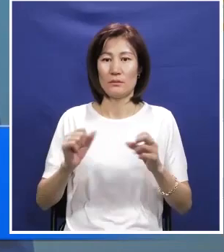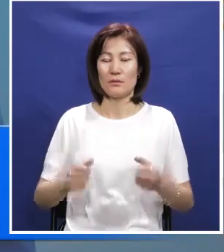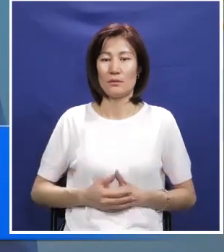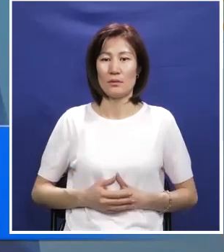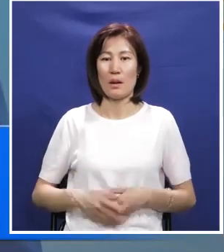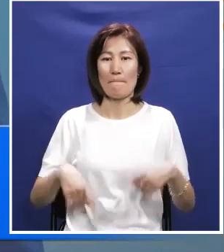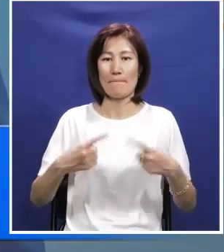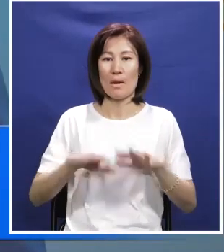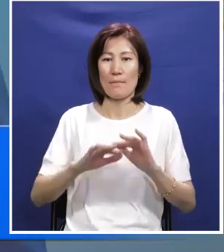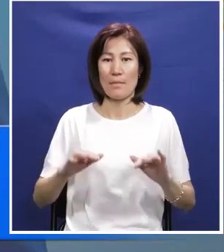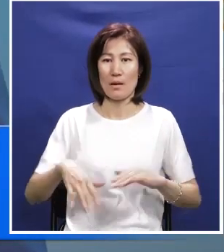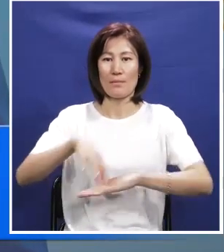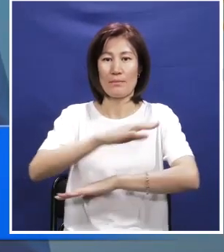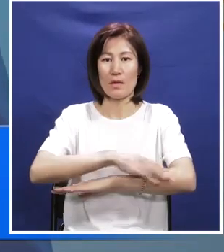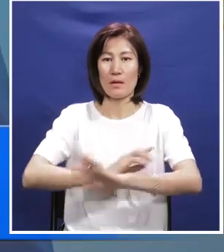біздің басқа балабақшадағы